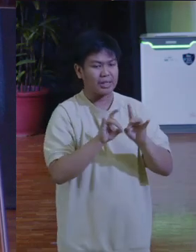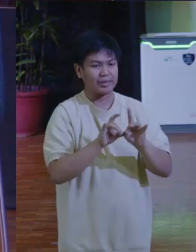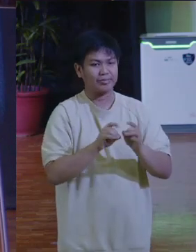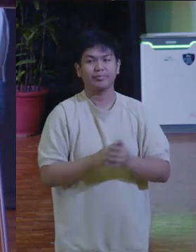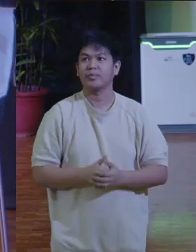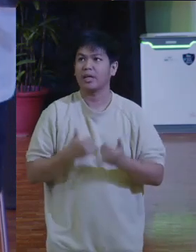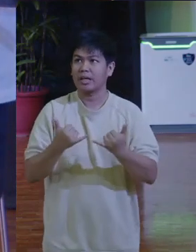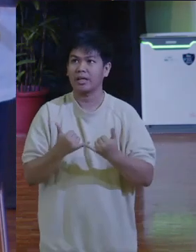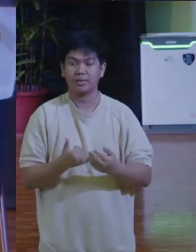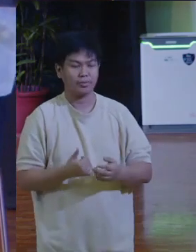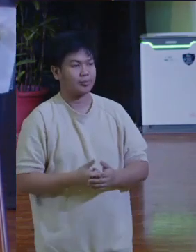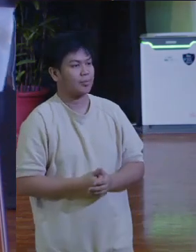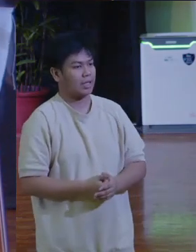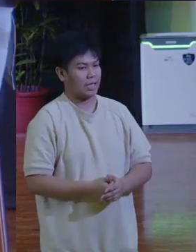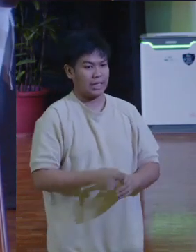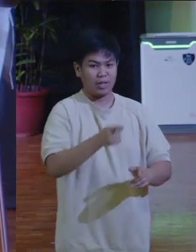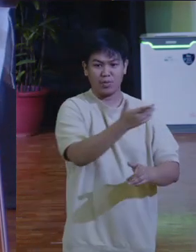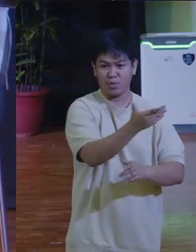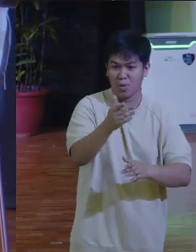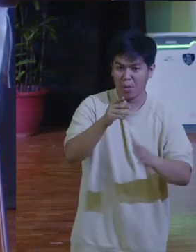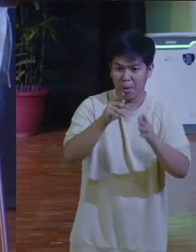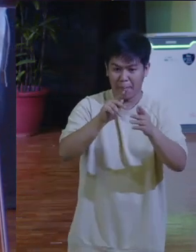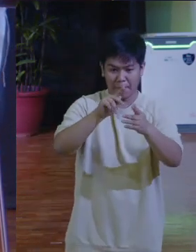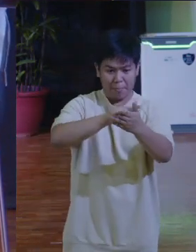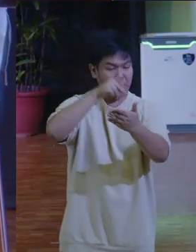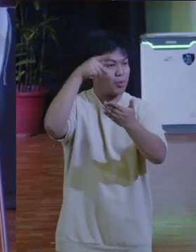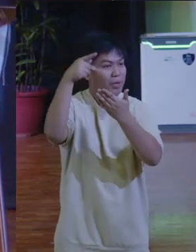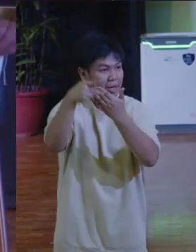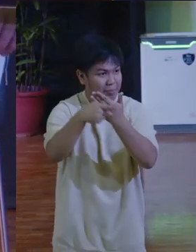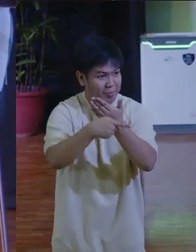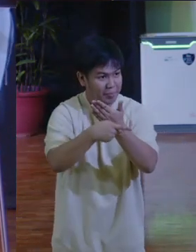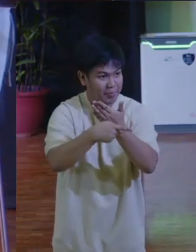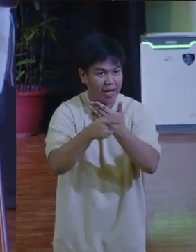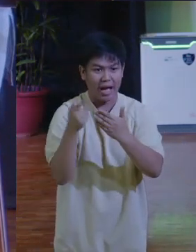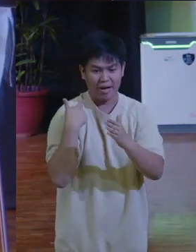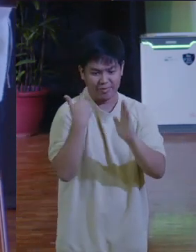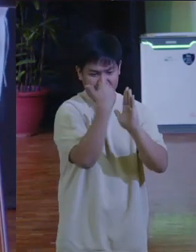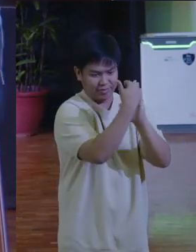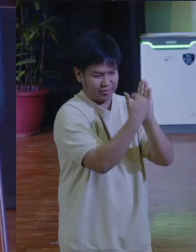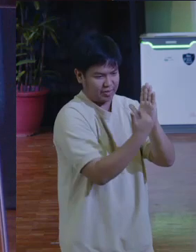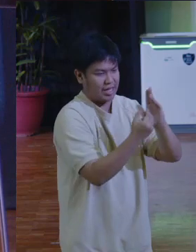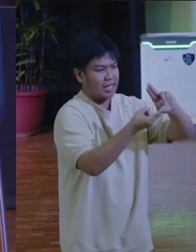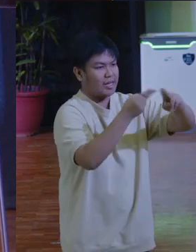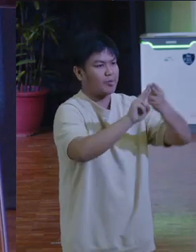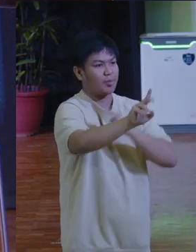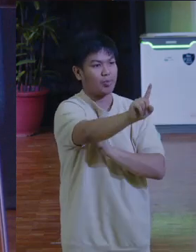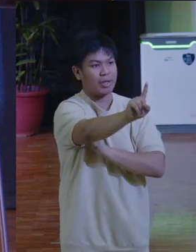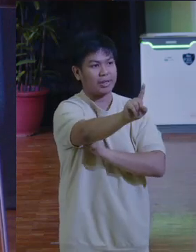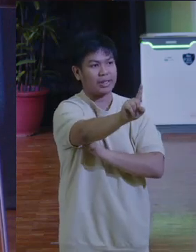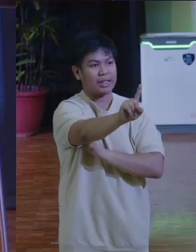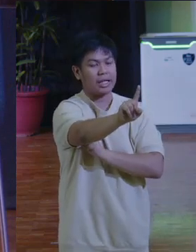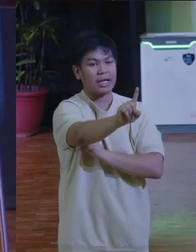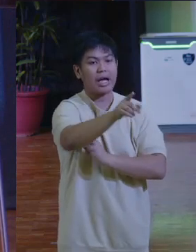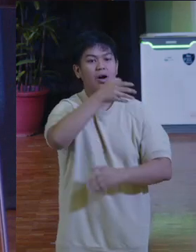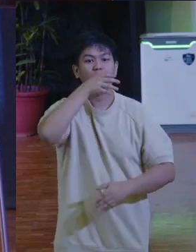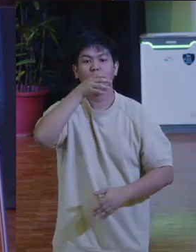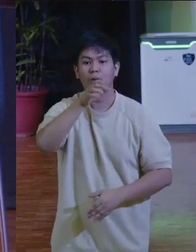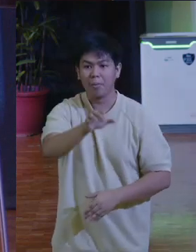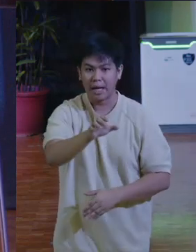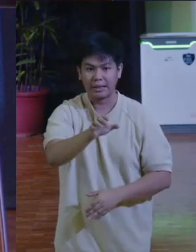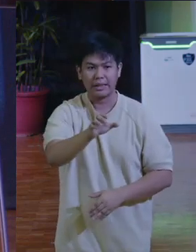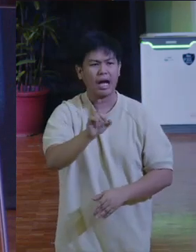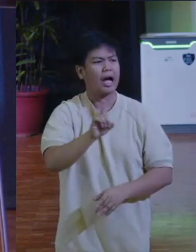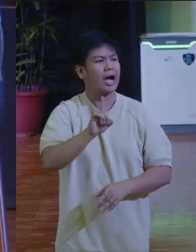of the Anointed One, ang mandato ng hinirang ng Diyos. Una sa lahat, ang mandato na ito